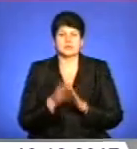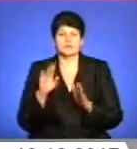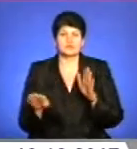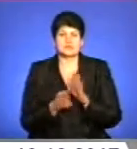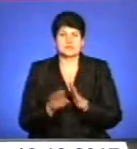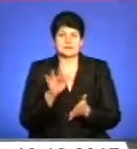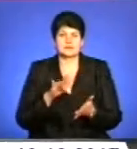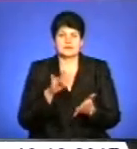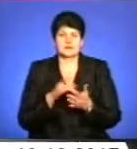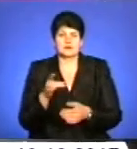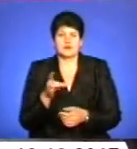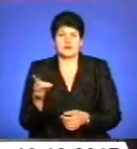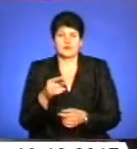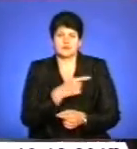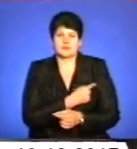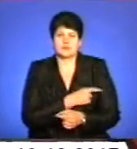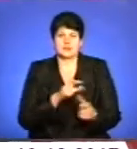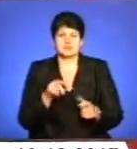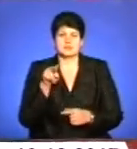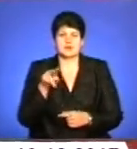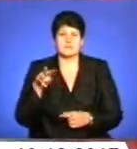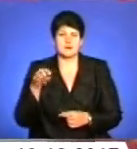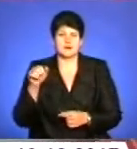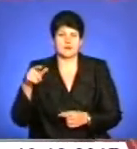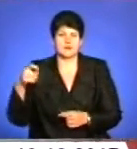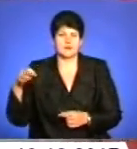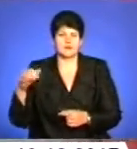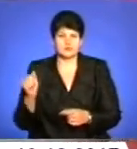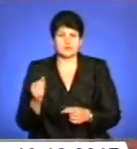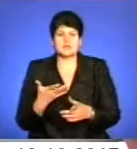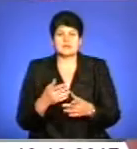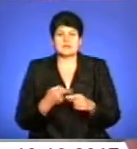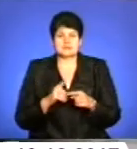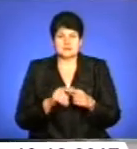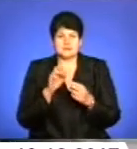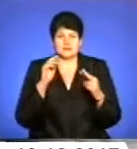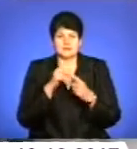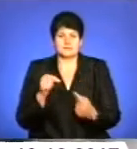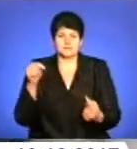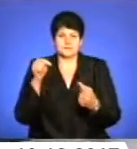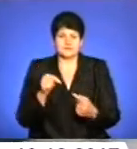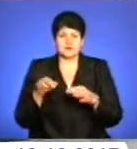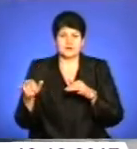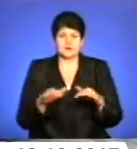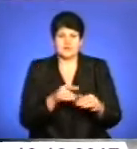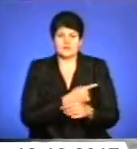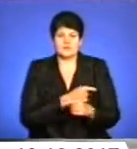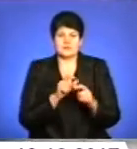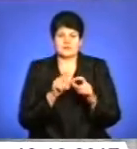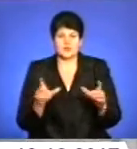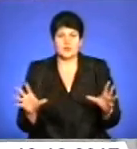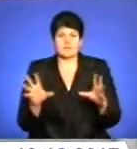Підволочиської центральної районної лікарні Петра Маховського, частково спровокували неузгоджені дії між лікувальними закладами та